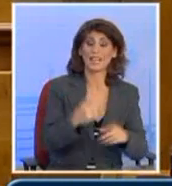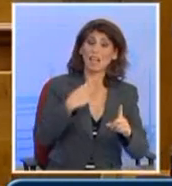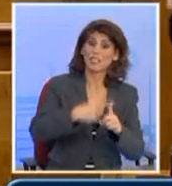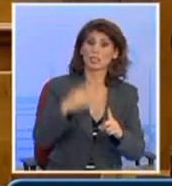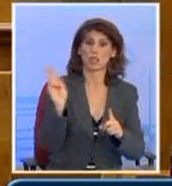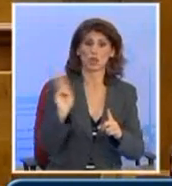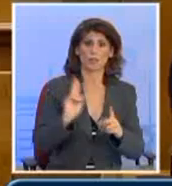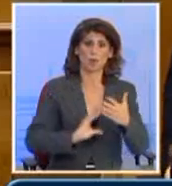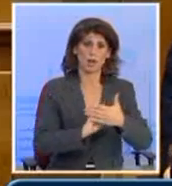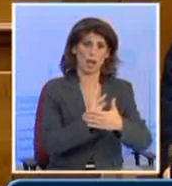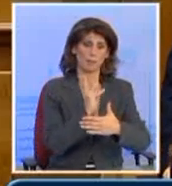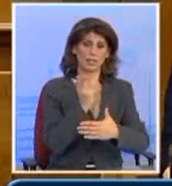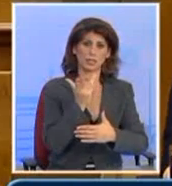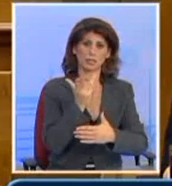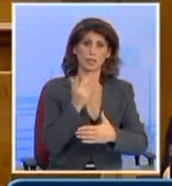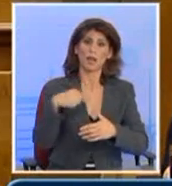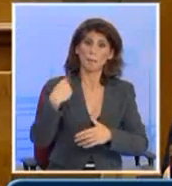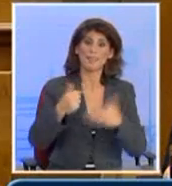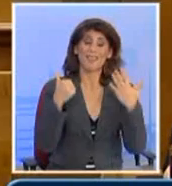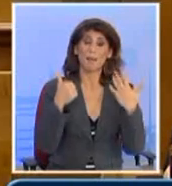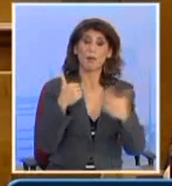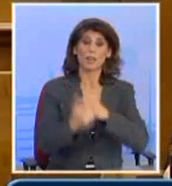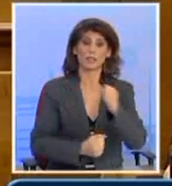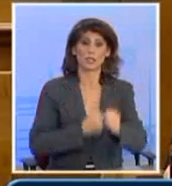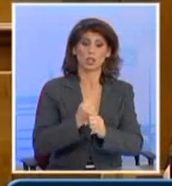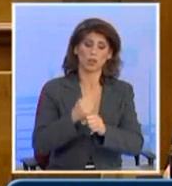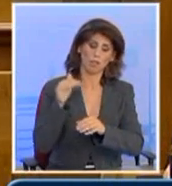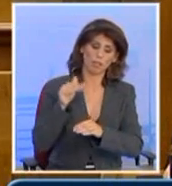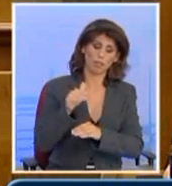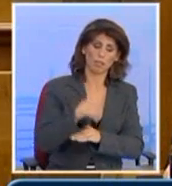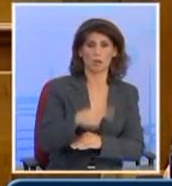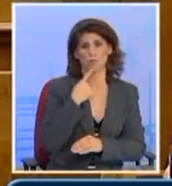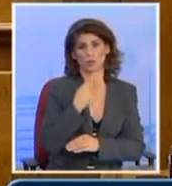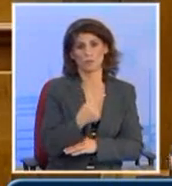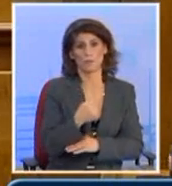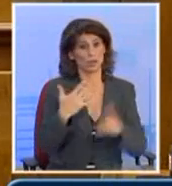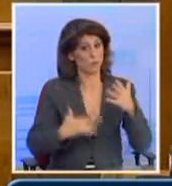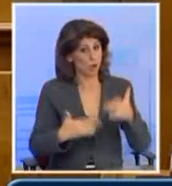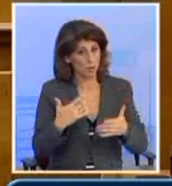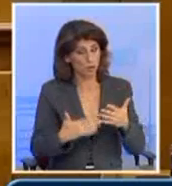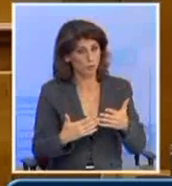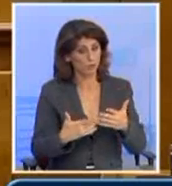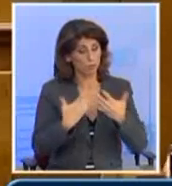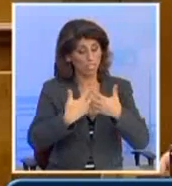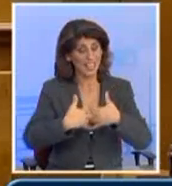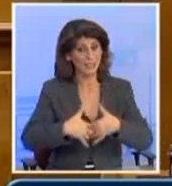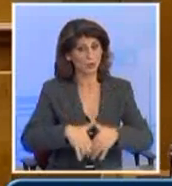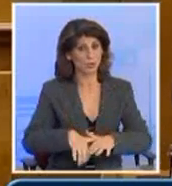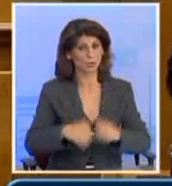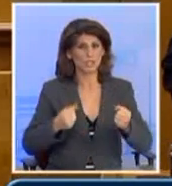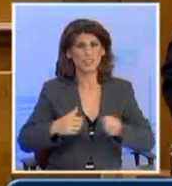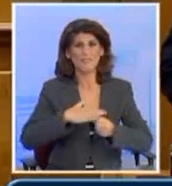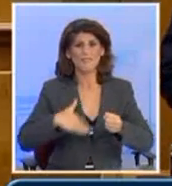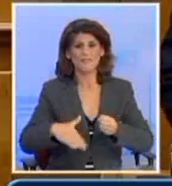θετικό ρυθμό ανάπτυξης μετά από 6 χρόνια ύφεσης, όπως είπαμε. Είναι ο προϋπολογισμός που θα λειτουργήσει ως